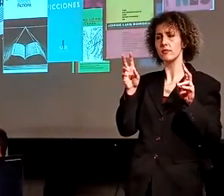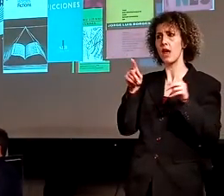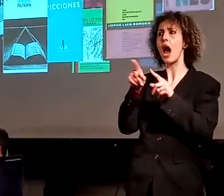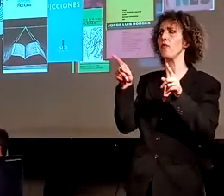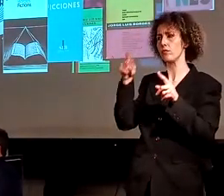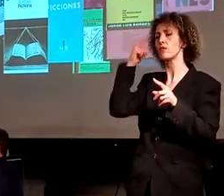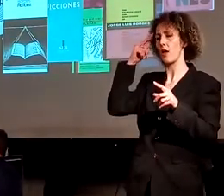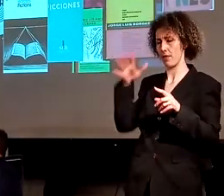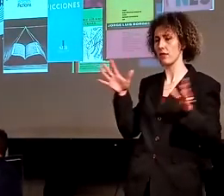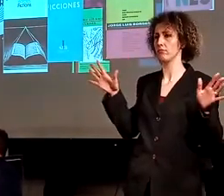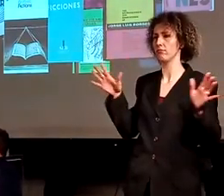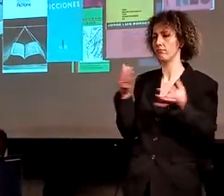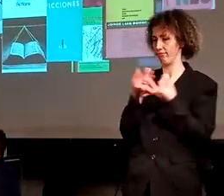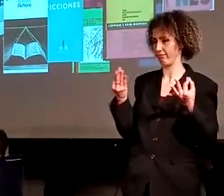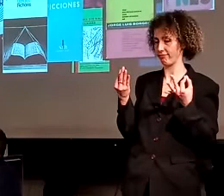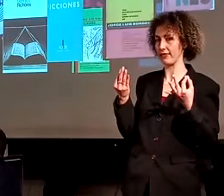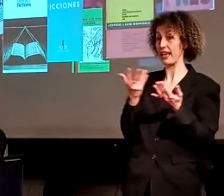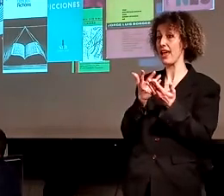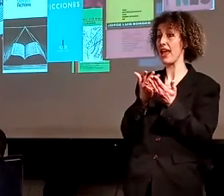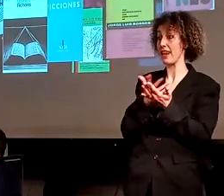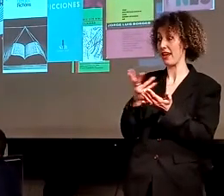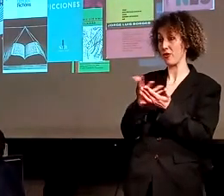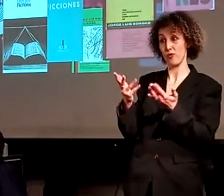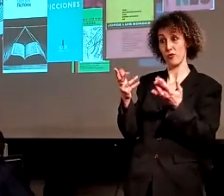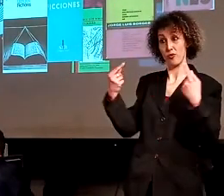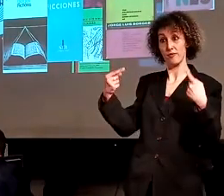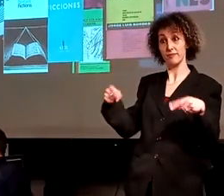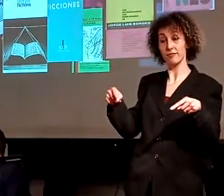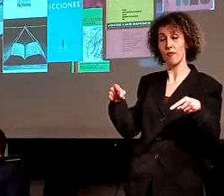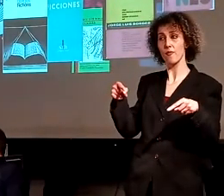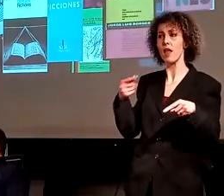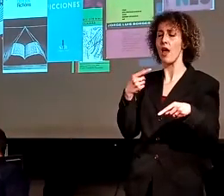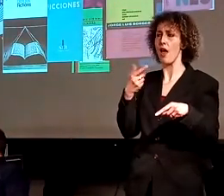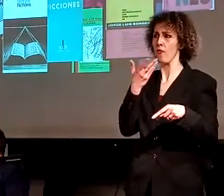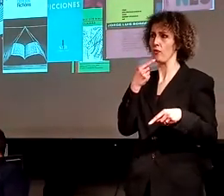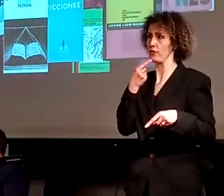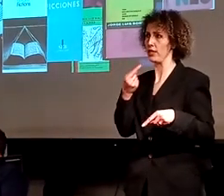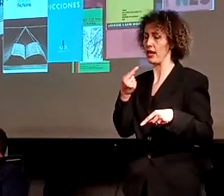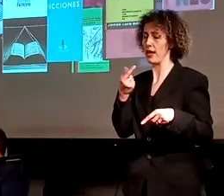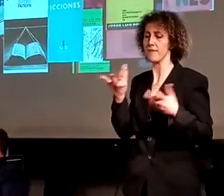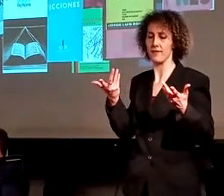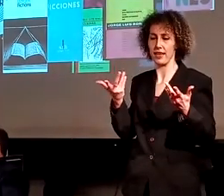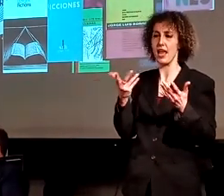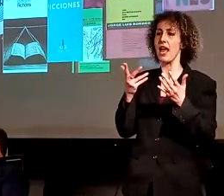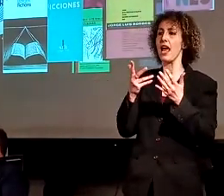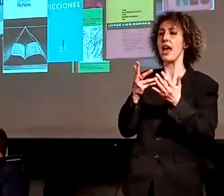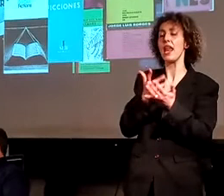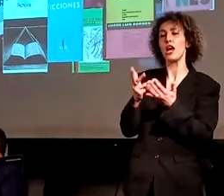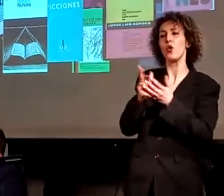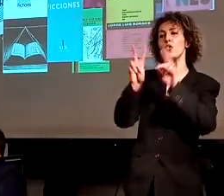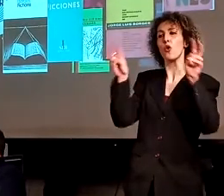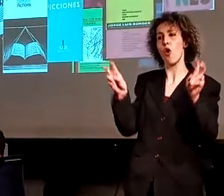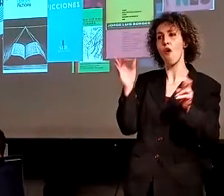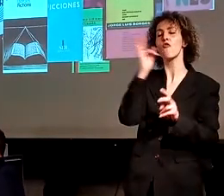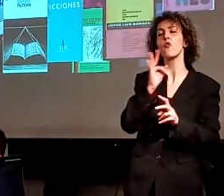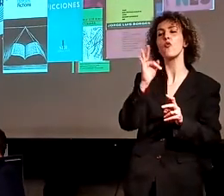ed è su questo racconto volevo dire una cosa vabbè il racconto si chiama funes e il memorioso funes